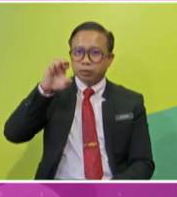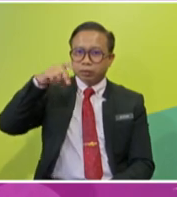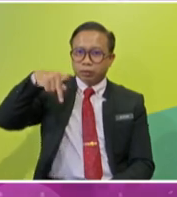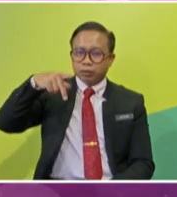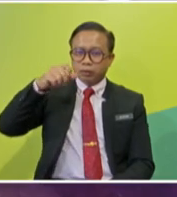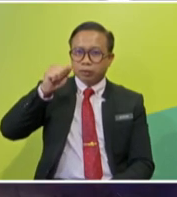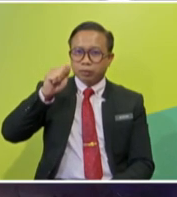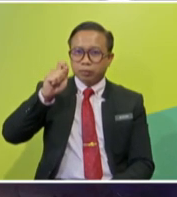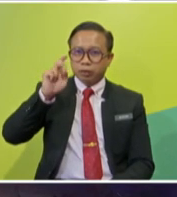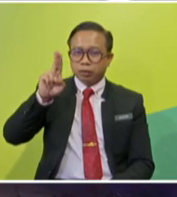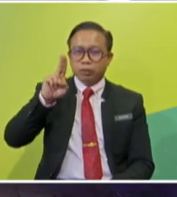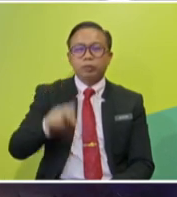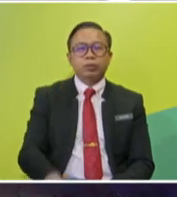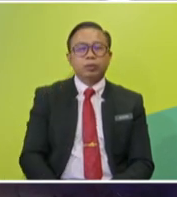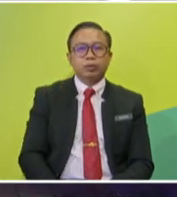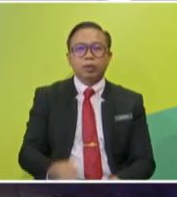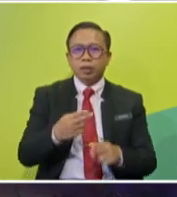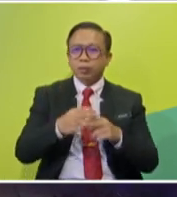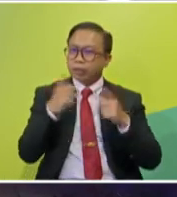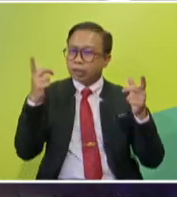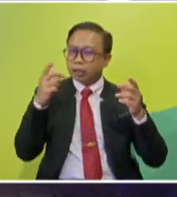nama lain bagi